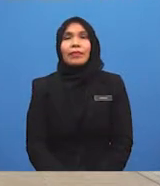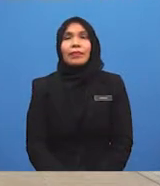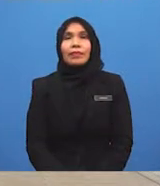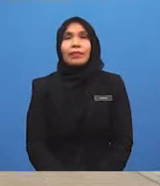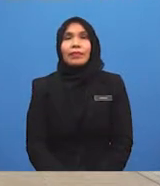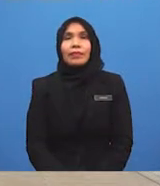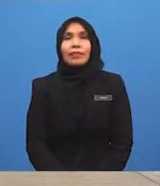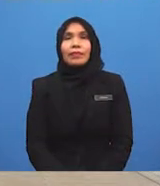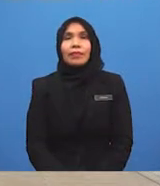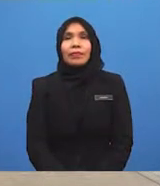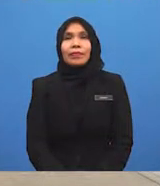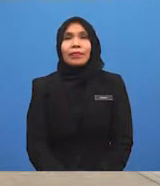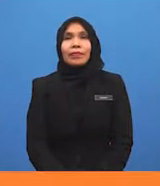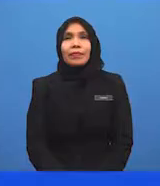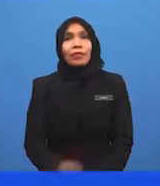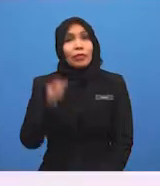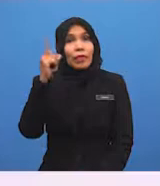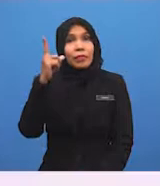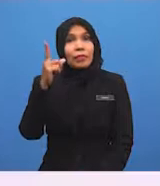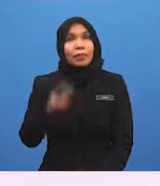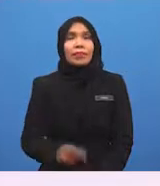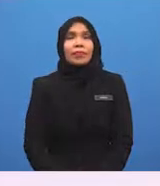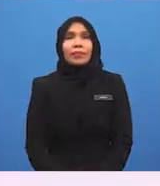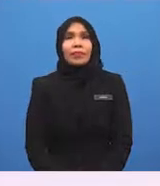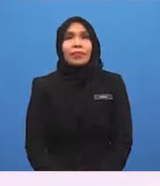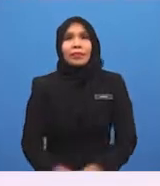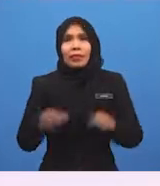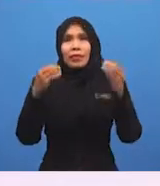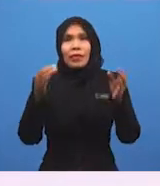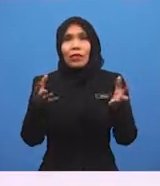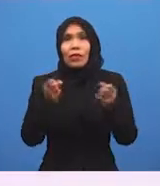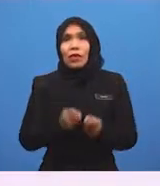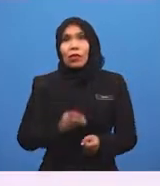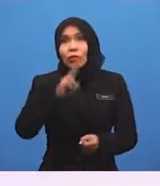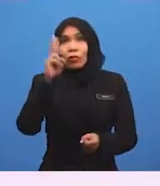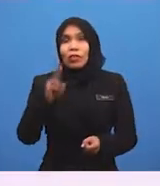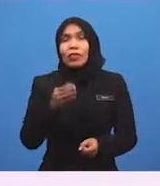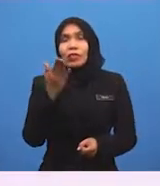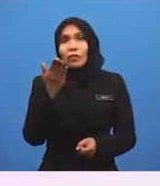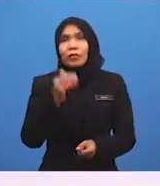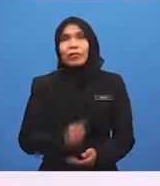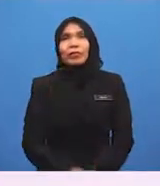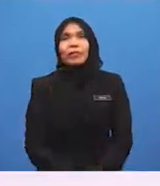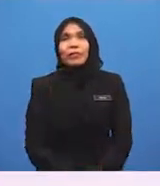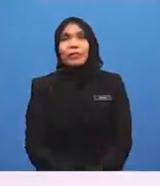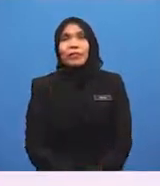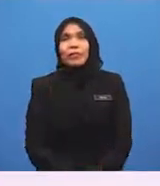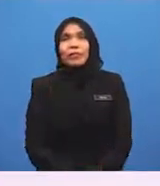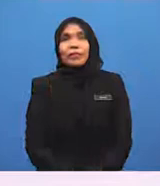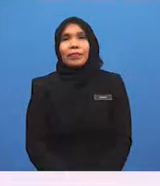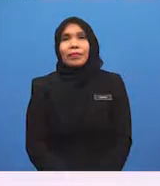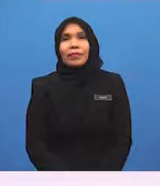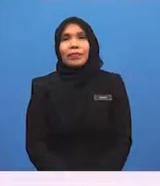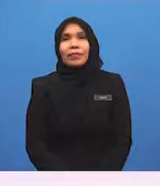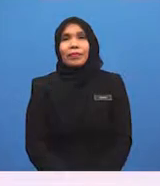Bagaimanakah setakat ini, murid-murid? Faham tak? Cikgu nak menguji kamu. Mari kita uji diri. Apakah